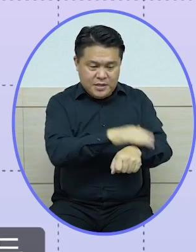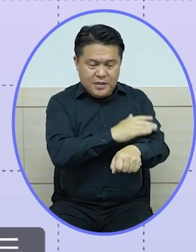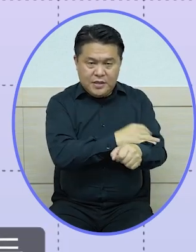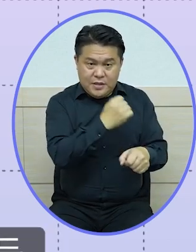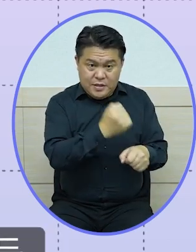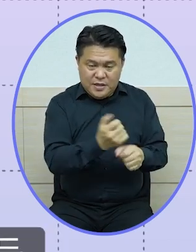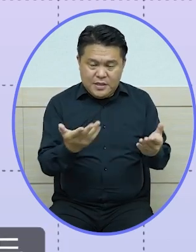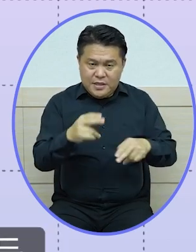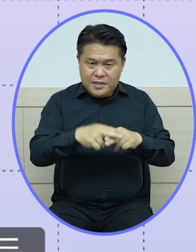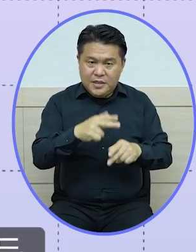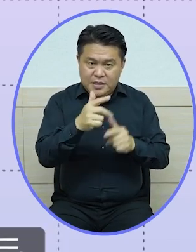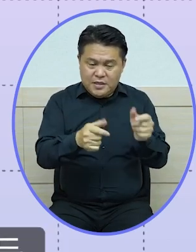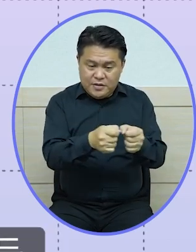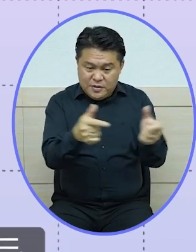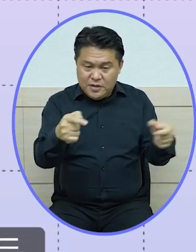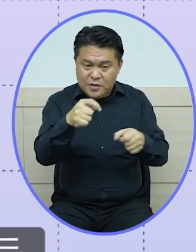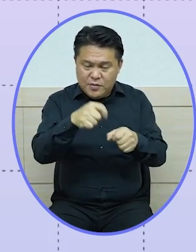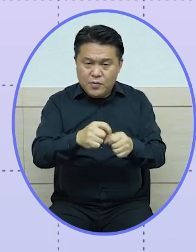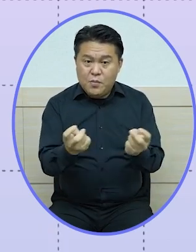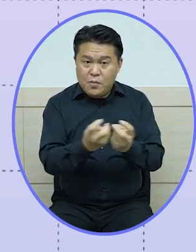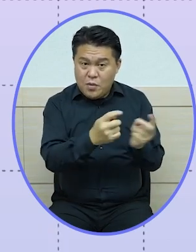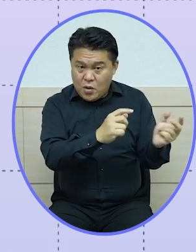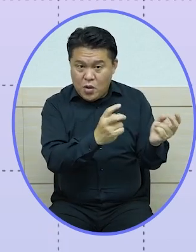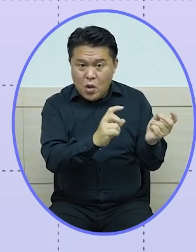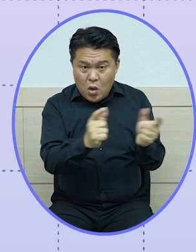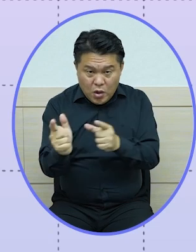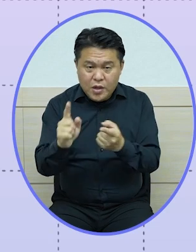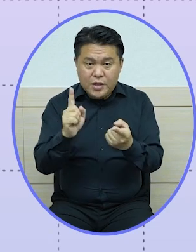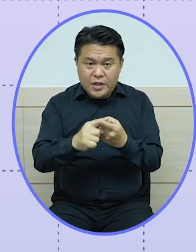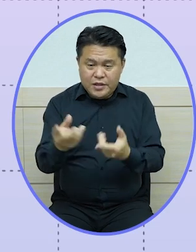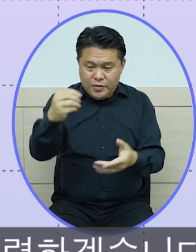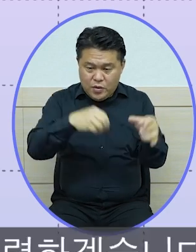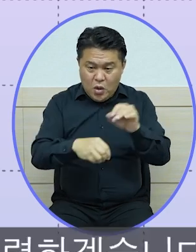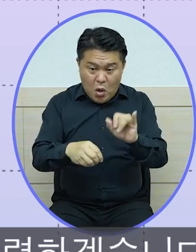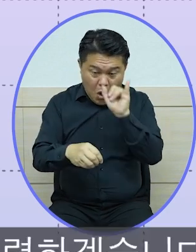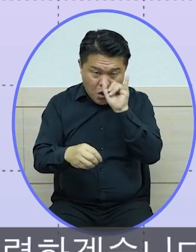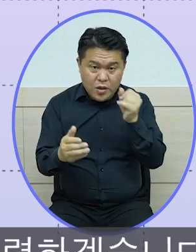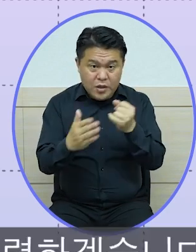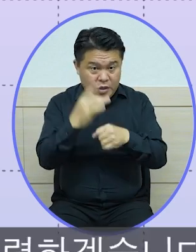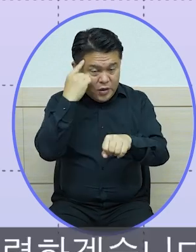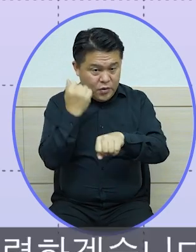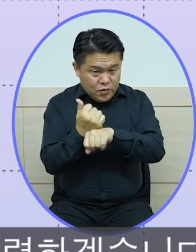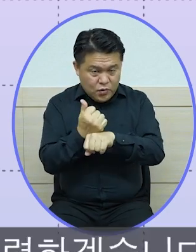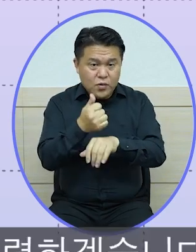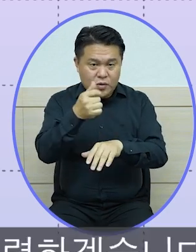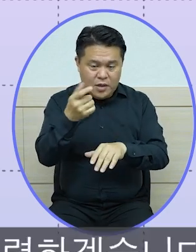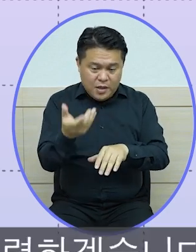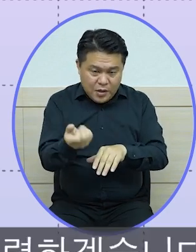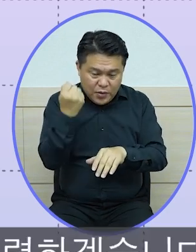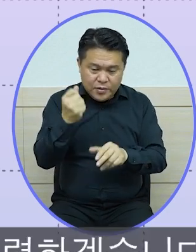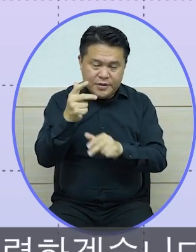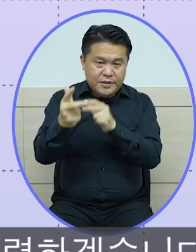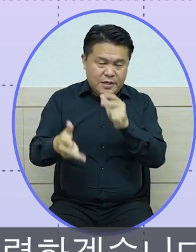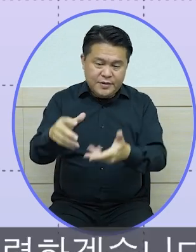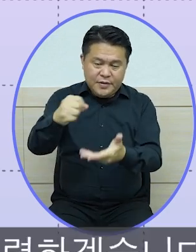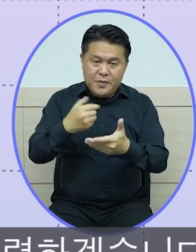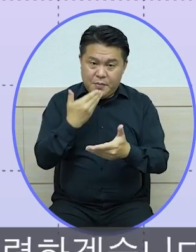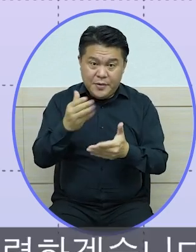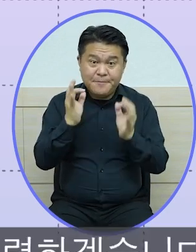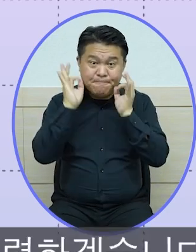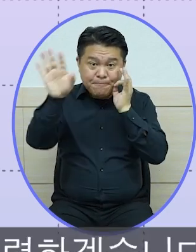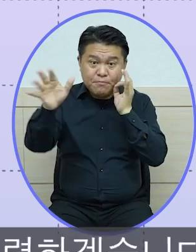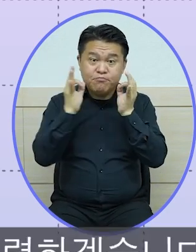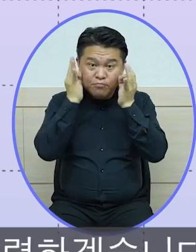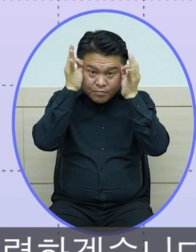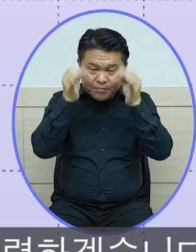일자리 사업의 지속 확대를 위한 발전 방안 등 다양한 과업이 포함됨에 따라 연구 결과를 바탕으로 사업에 실제 도입될 수 있도록